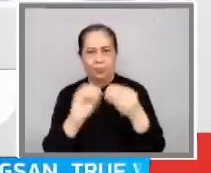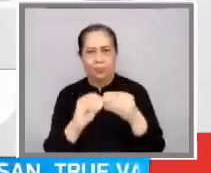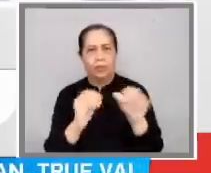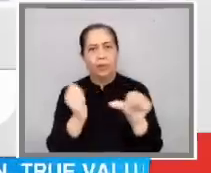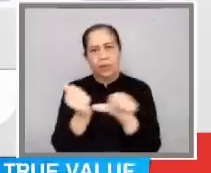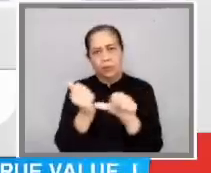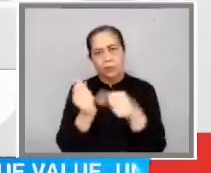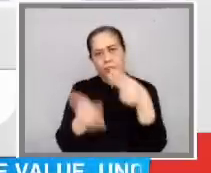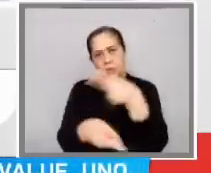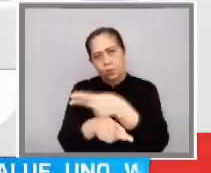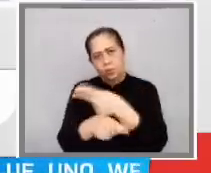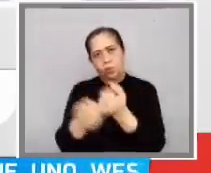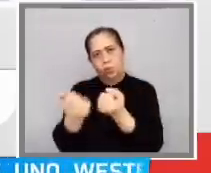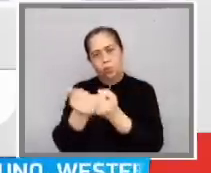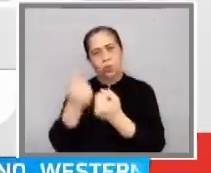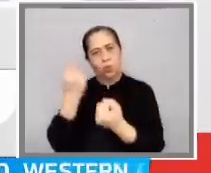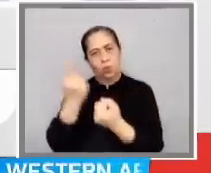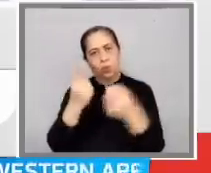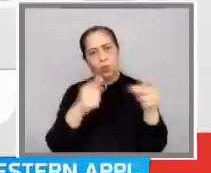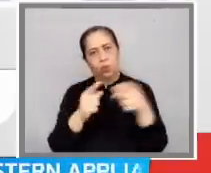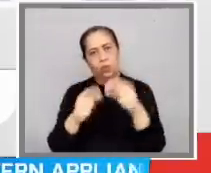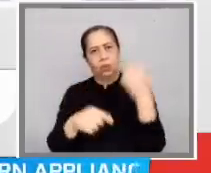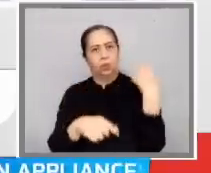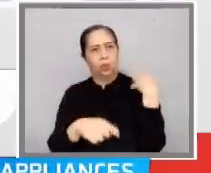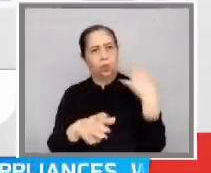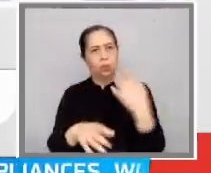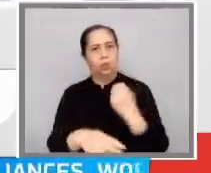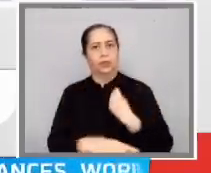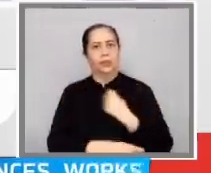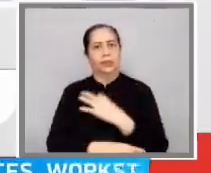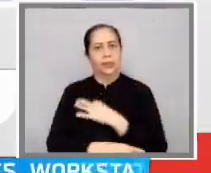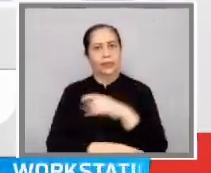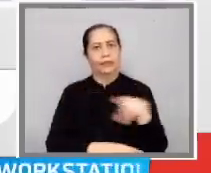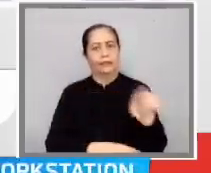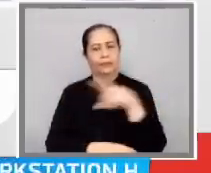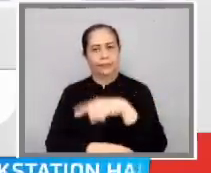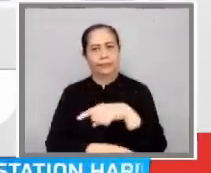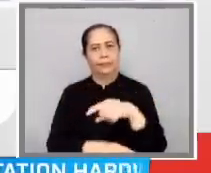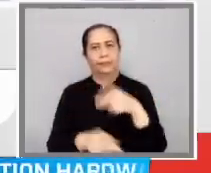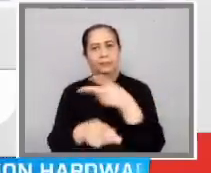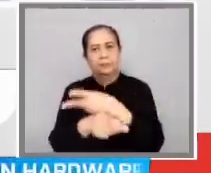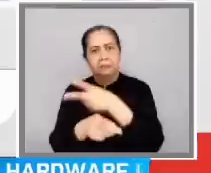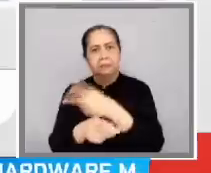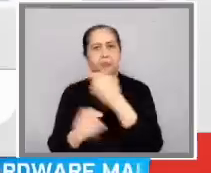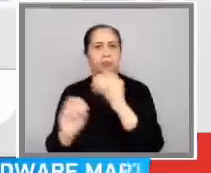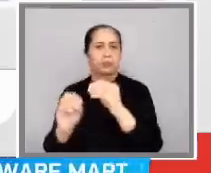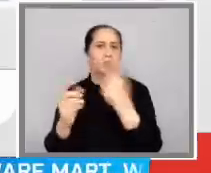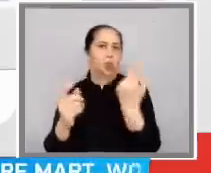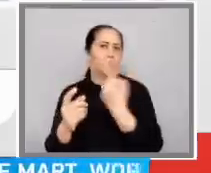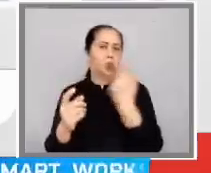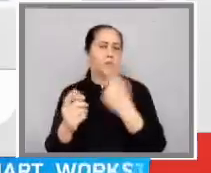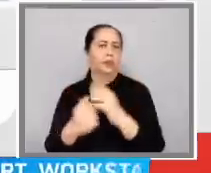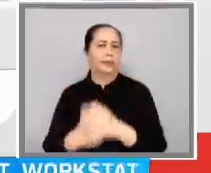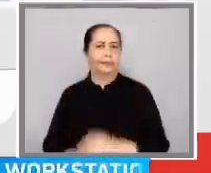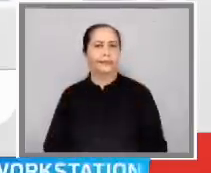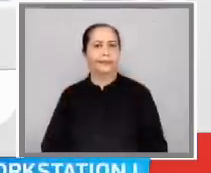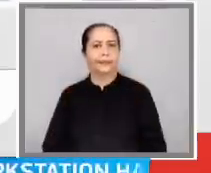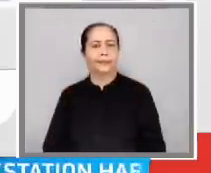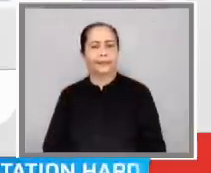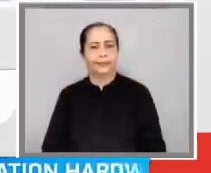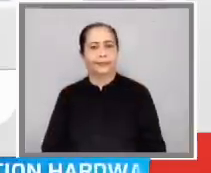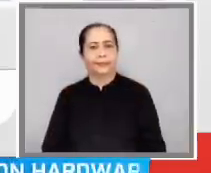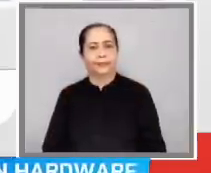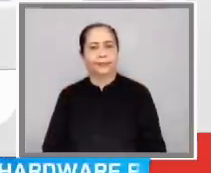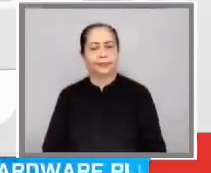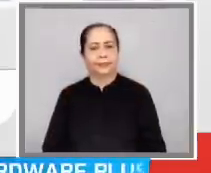sila ng mga employees at personnel ng ating mga PTEs na nandoon sa mga in-store registrations. Opo. Pakilinaw